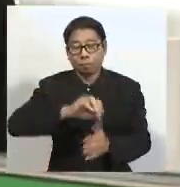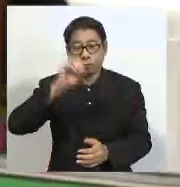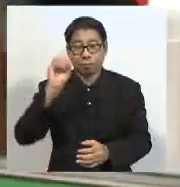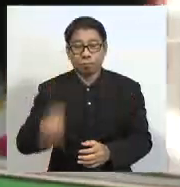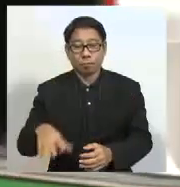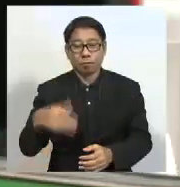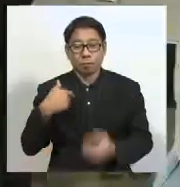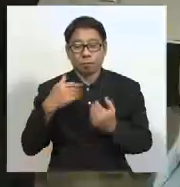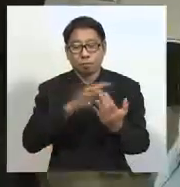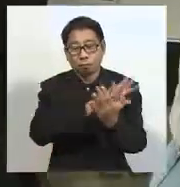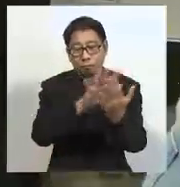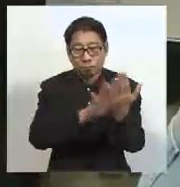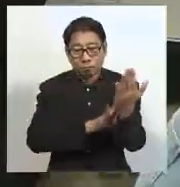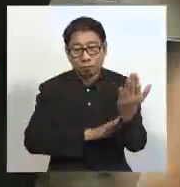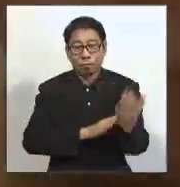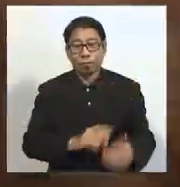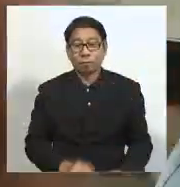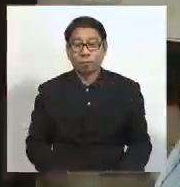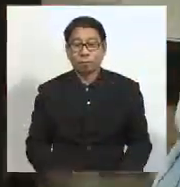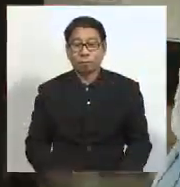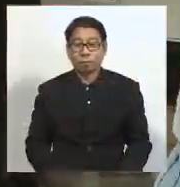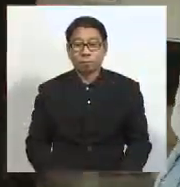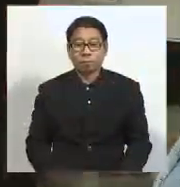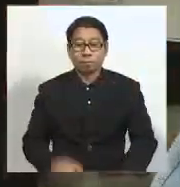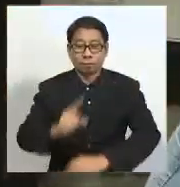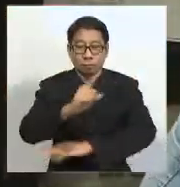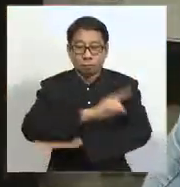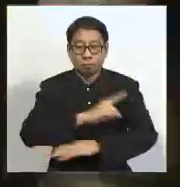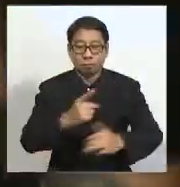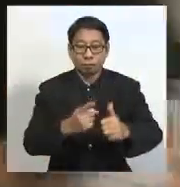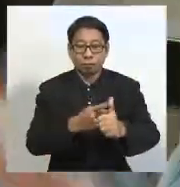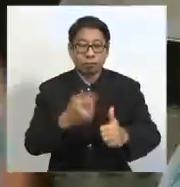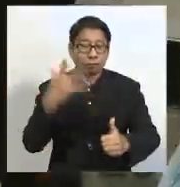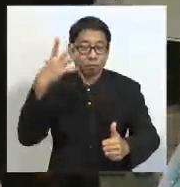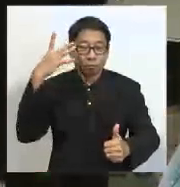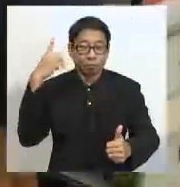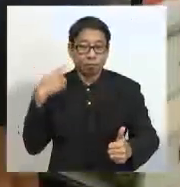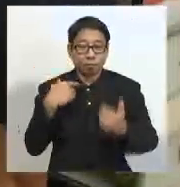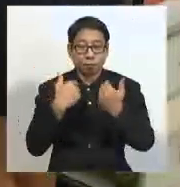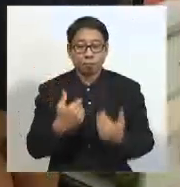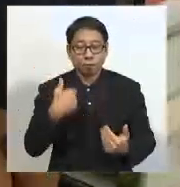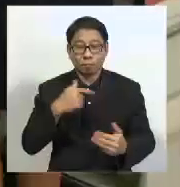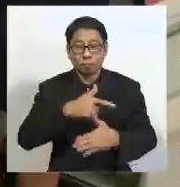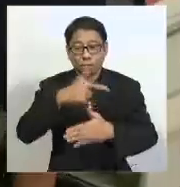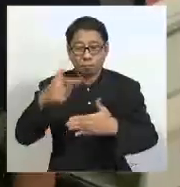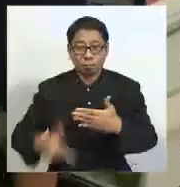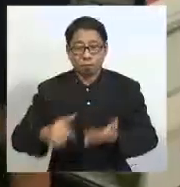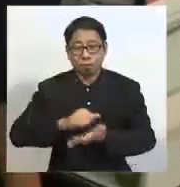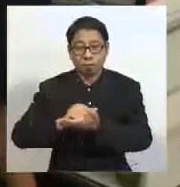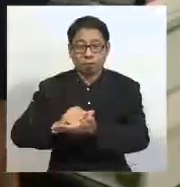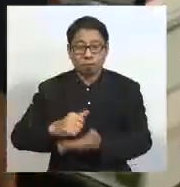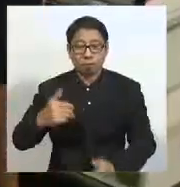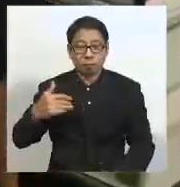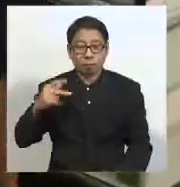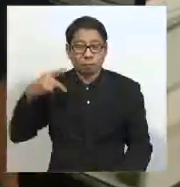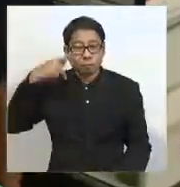แก่ลูกค้าทั่วประเทศค่ะโดยในวันแรกของวันดีเดย์เมื่อวานนี้นะคะที่มีการยกเลิกให้บริการถุงพล